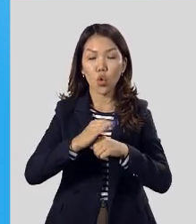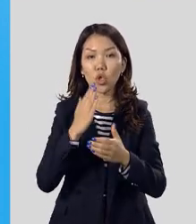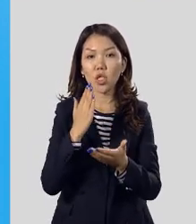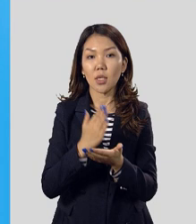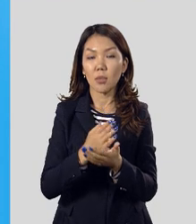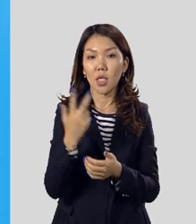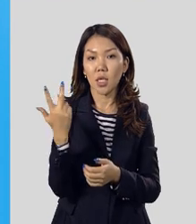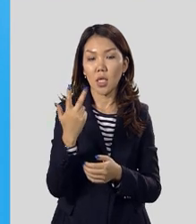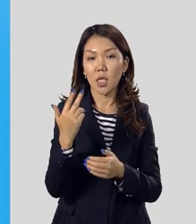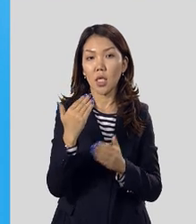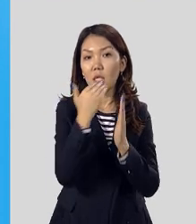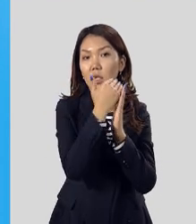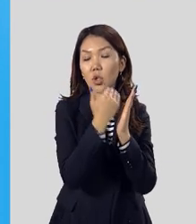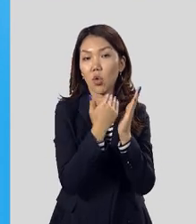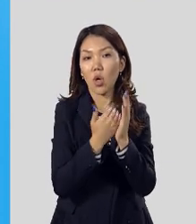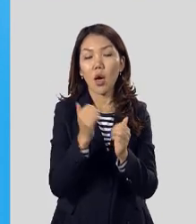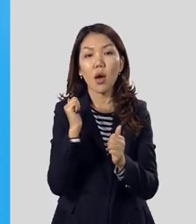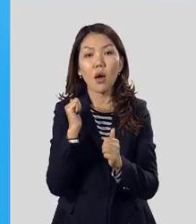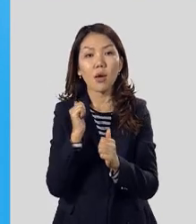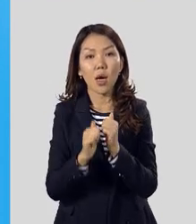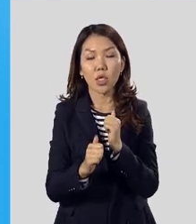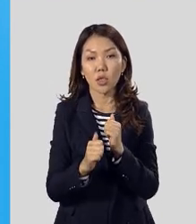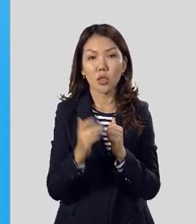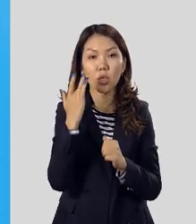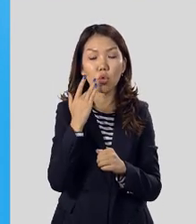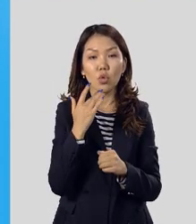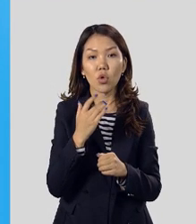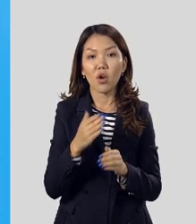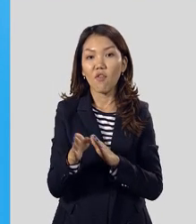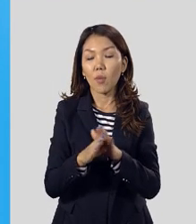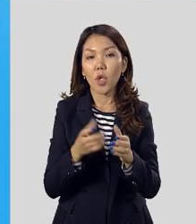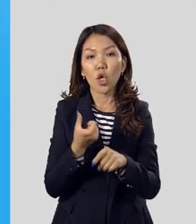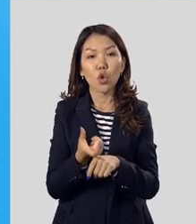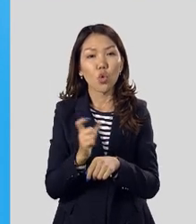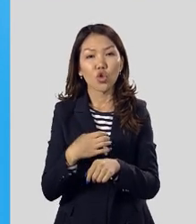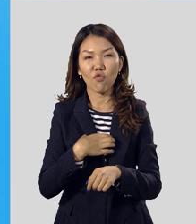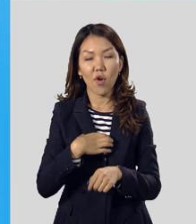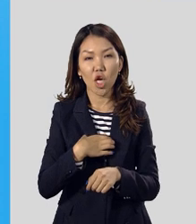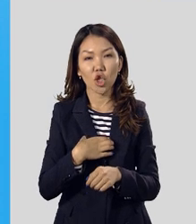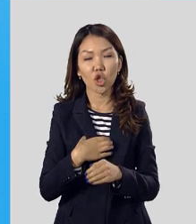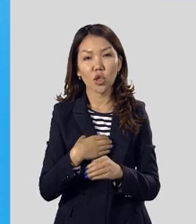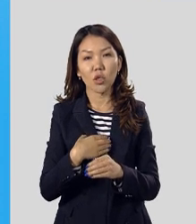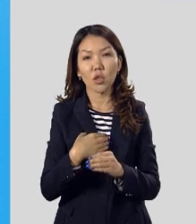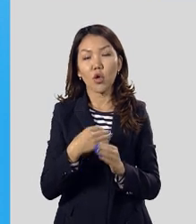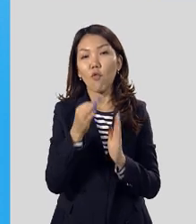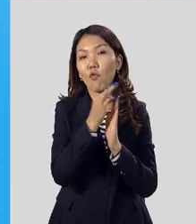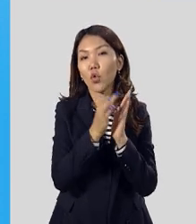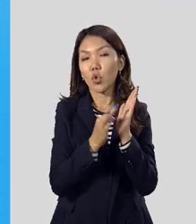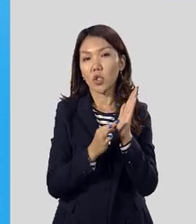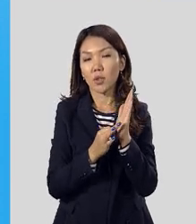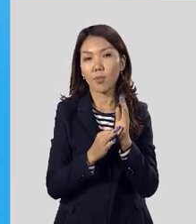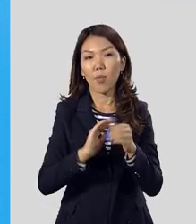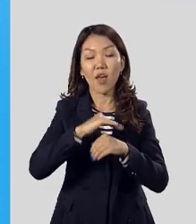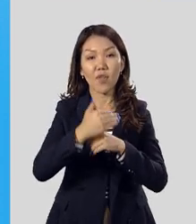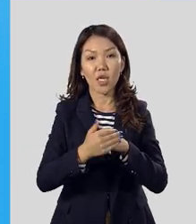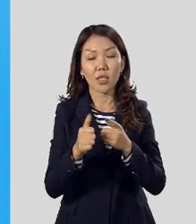из которых выполняет свои очень важные функции. Поверхностный слой называется